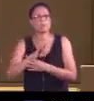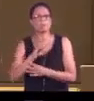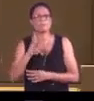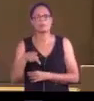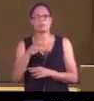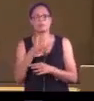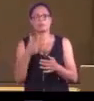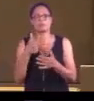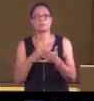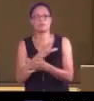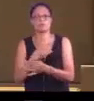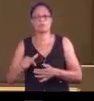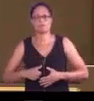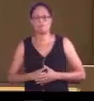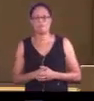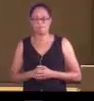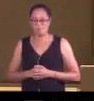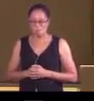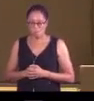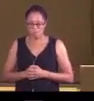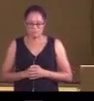2022.